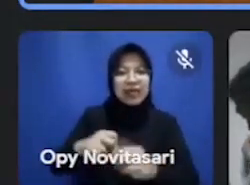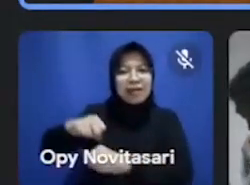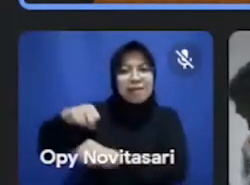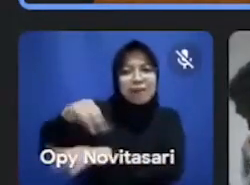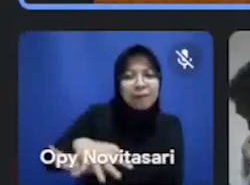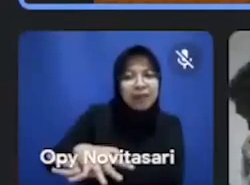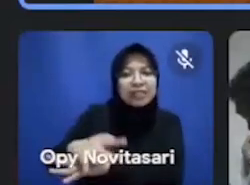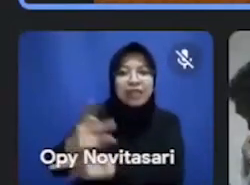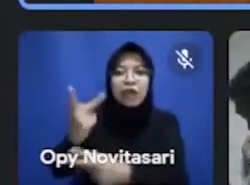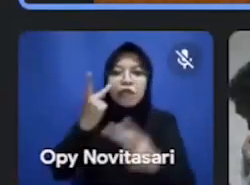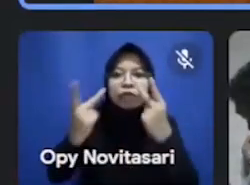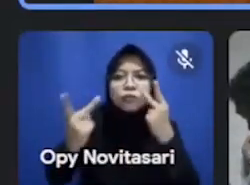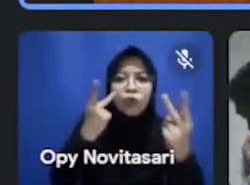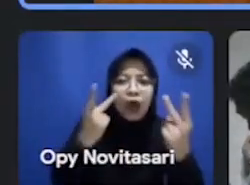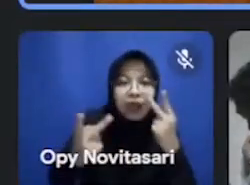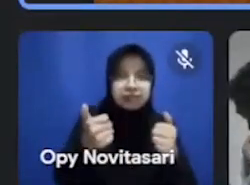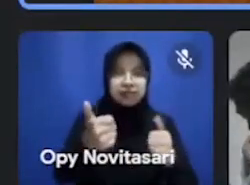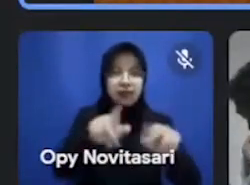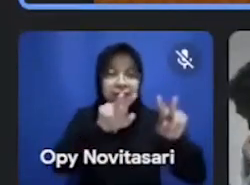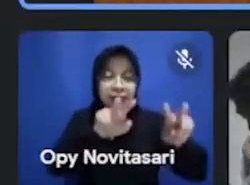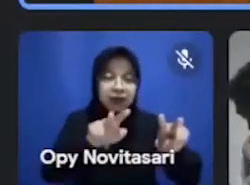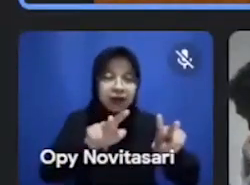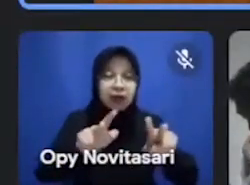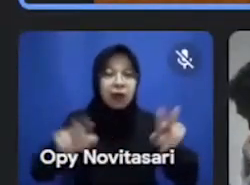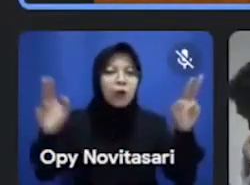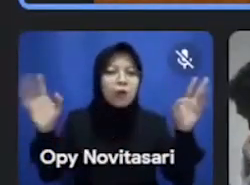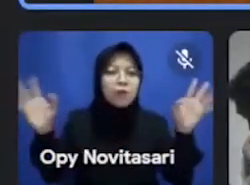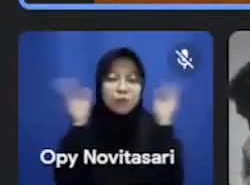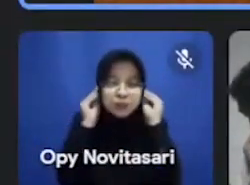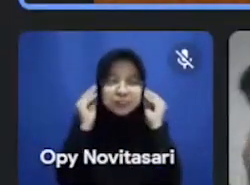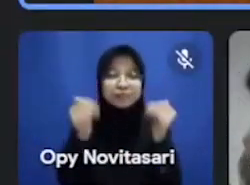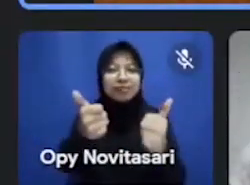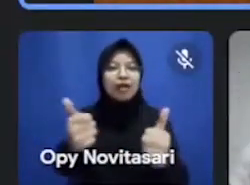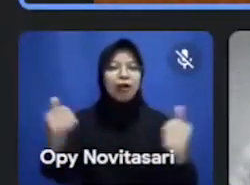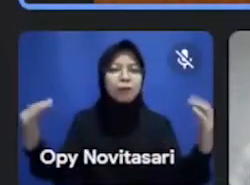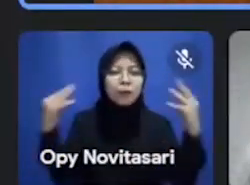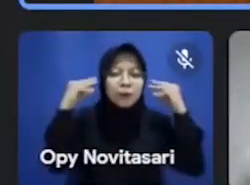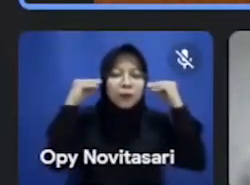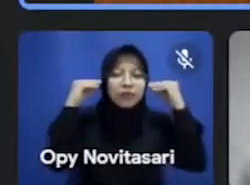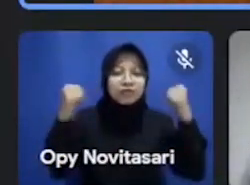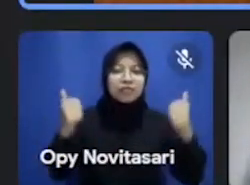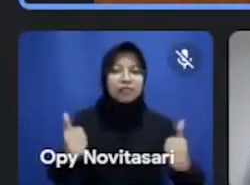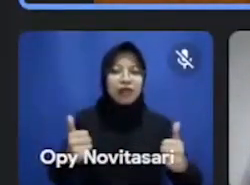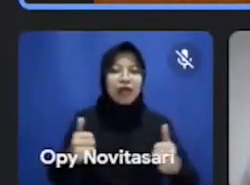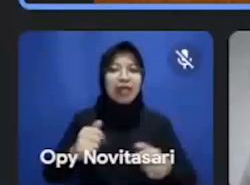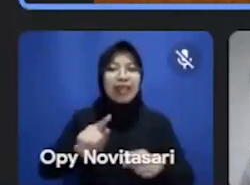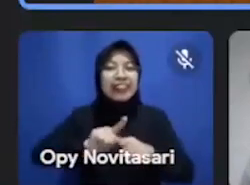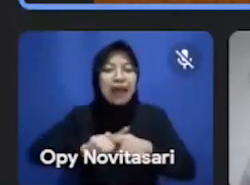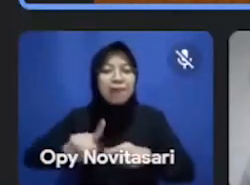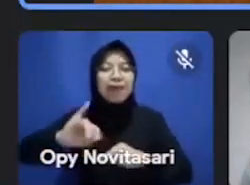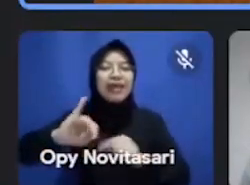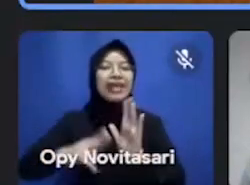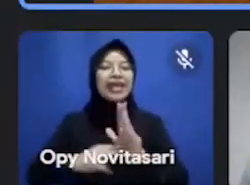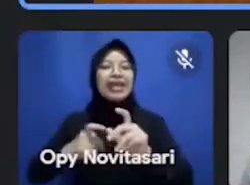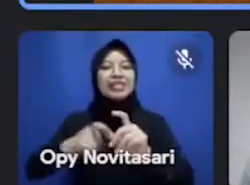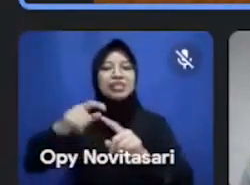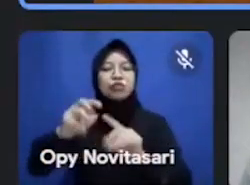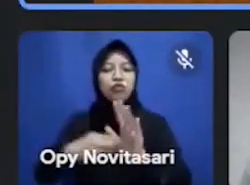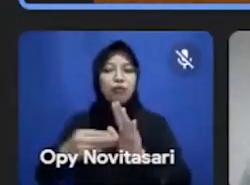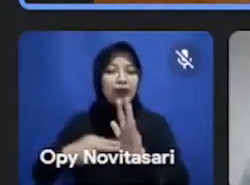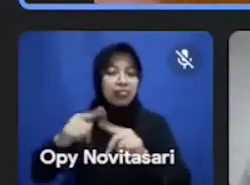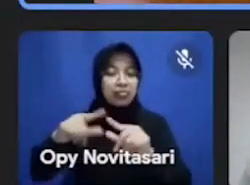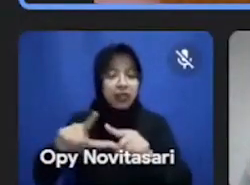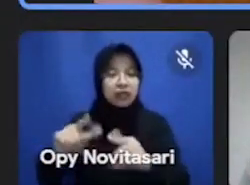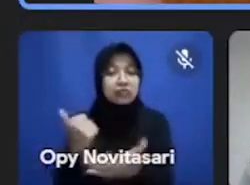imajinasi bunyi gitu dan juga bisa kalau musik instrumental tersebut itu juga bisa